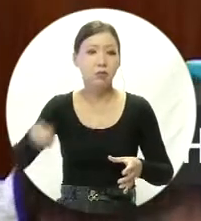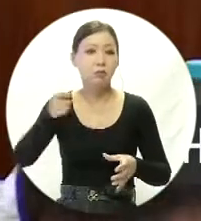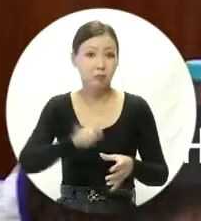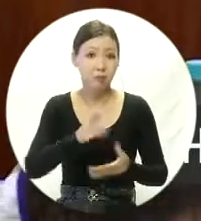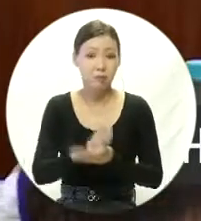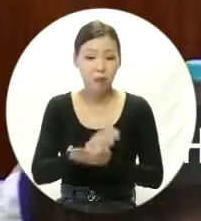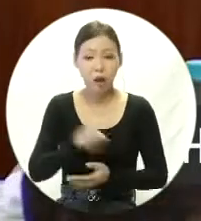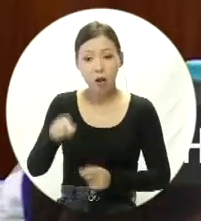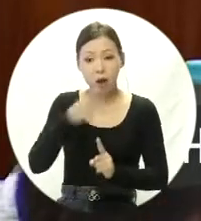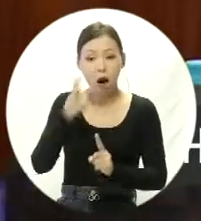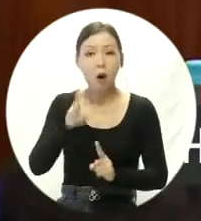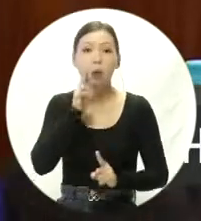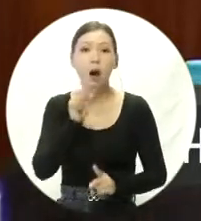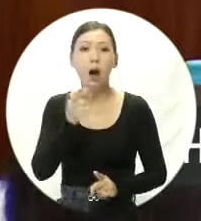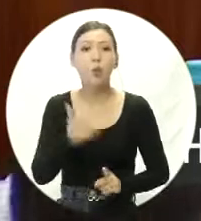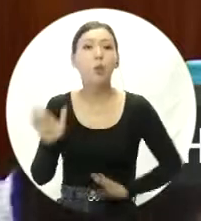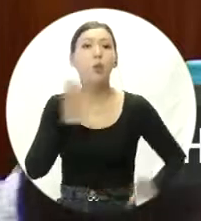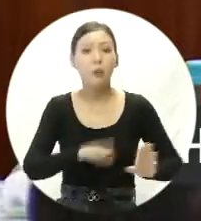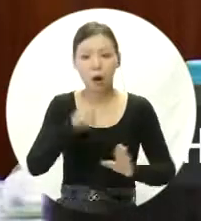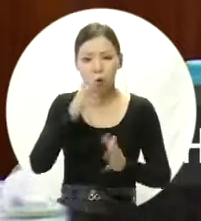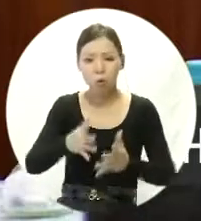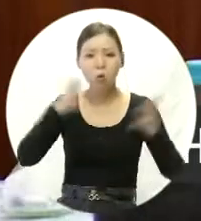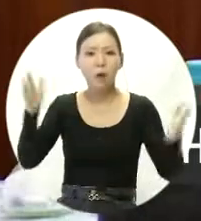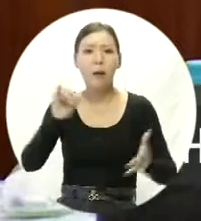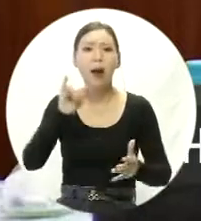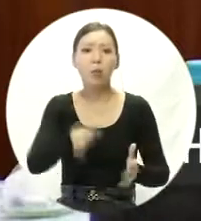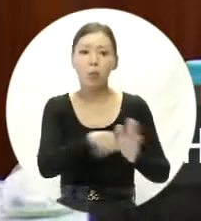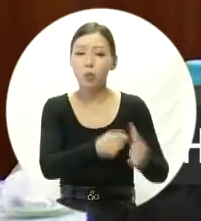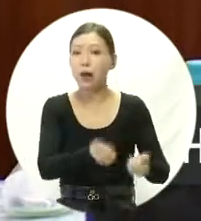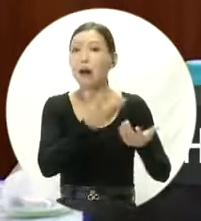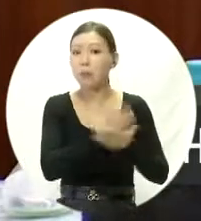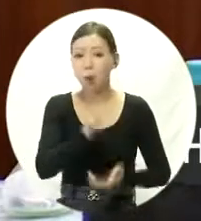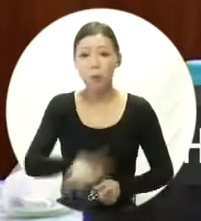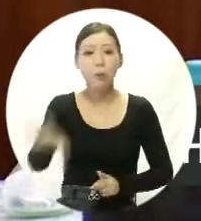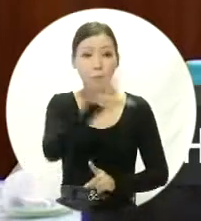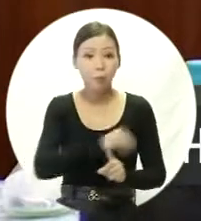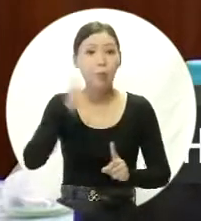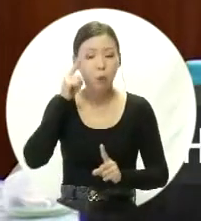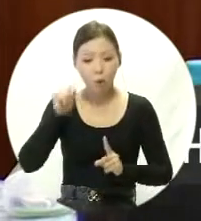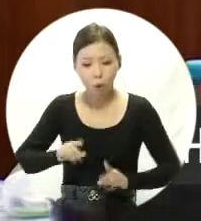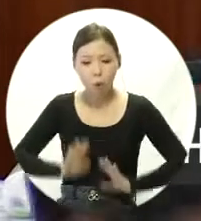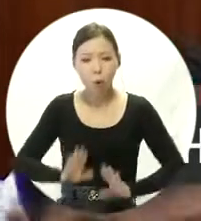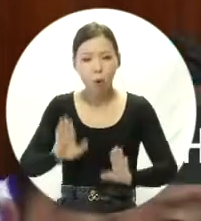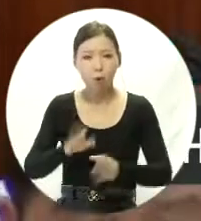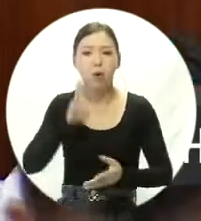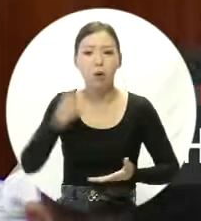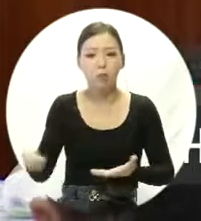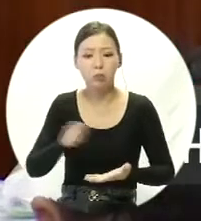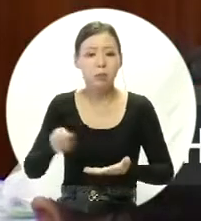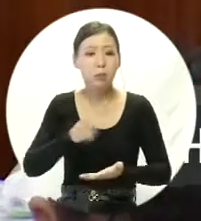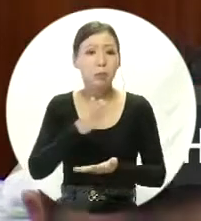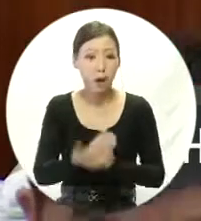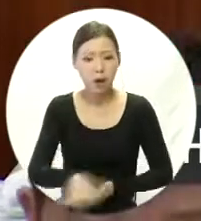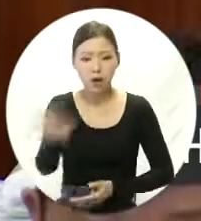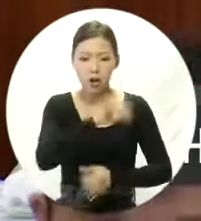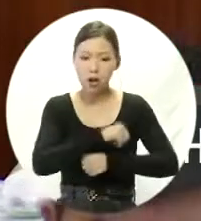шүү дээ. Энэ бол хүнсний аюулгүй байдал маш том аюулыг авчирж байгаа гэдгийг хүн бохом мэдж байгаа боловч бид өнөөдрийг хүртэл хэрэгсээр байгаа.